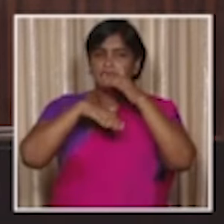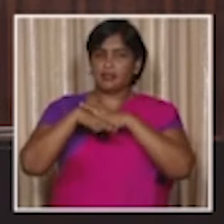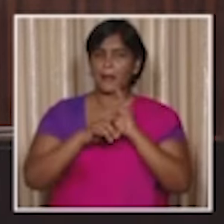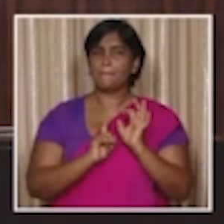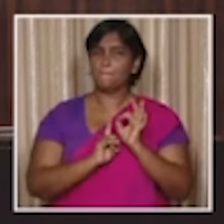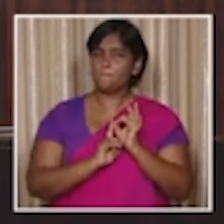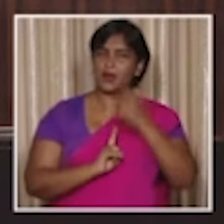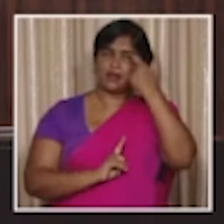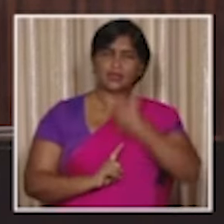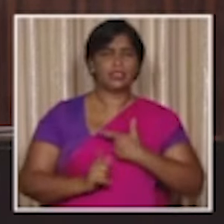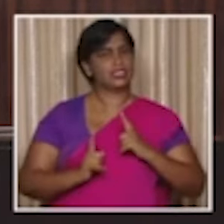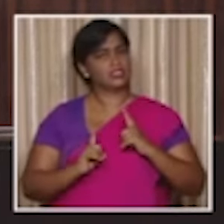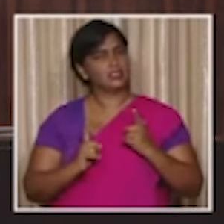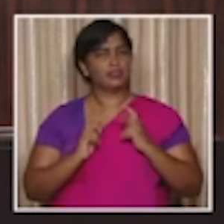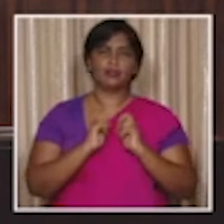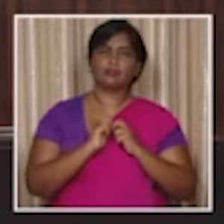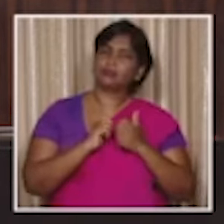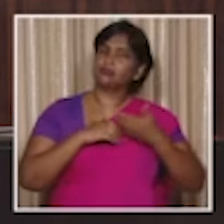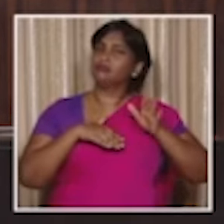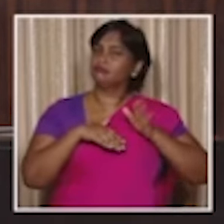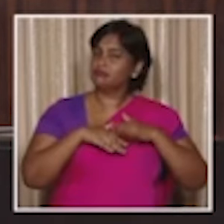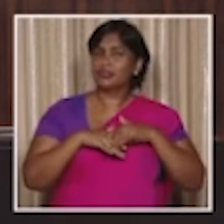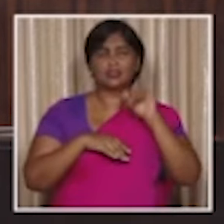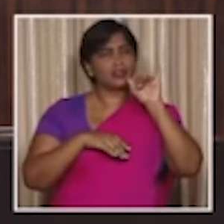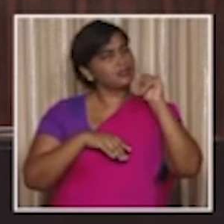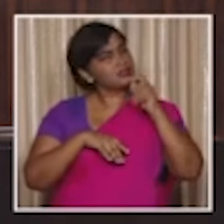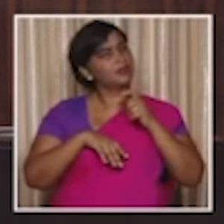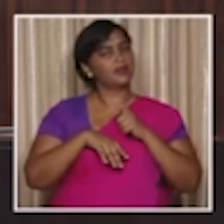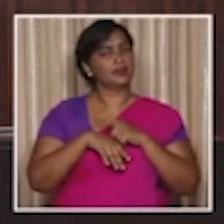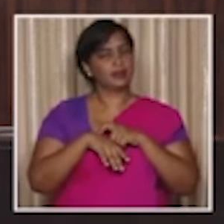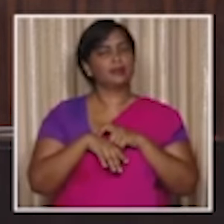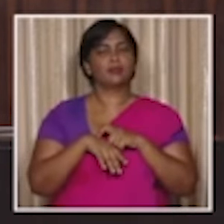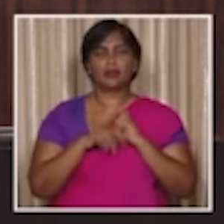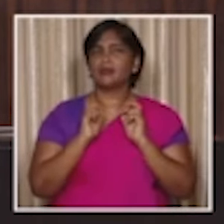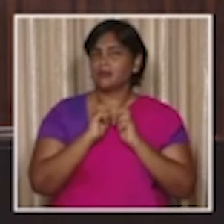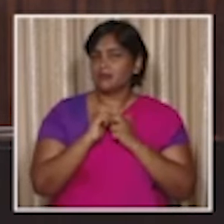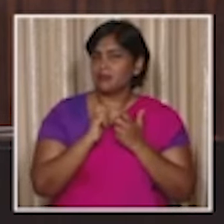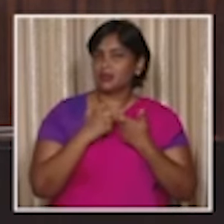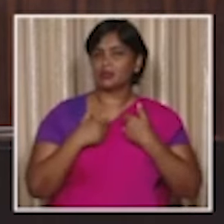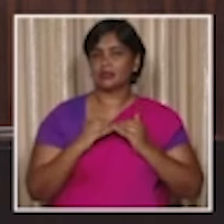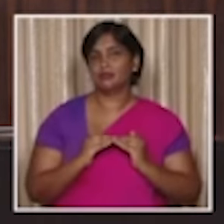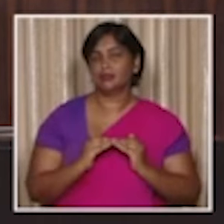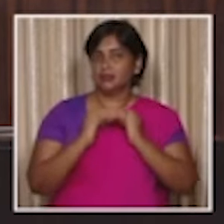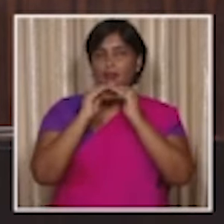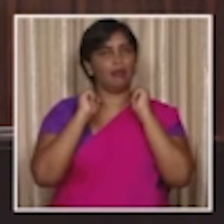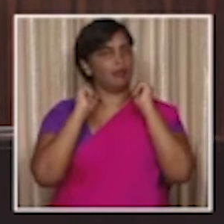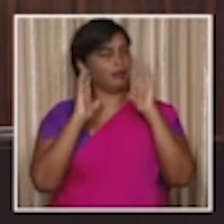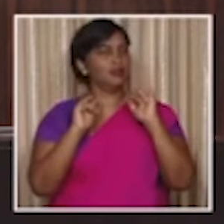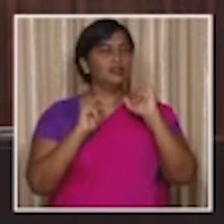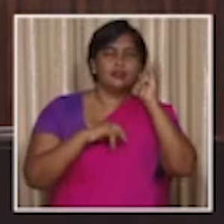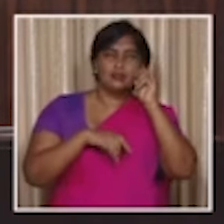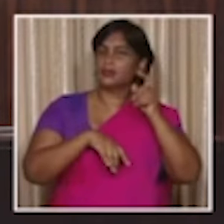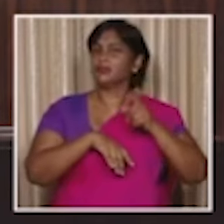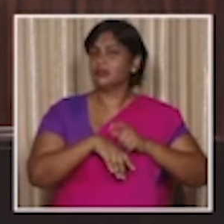පුද්ගලික ජීවිත අර්බුදයන්ට මුහුණ දුන්නා. සමහර අවස්ථාවලදී අර්බුදයෙන් ගොඩෙන්ට පුළුවන් වුණා. තවත්